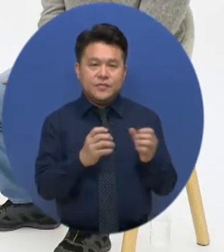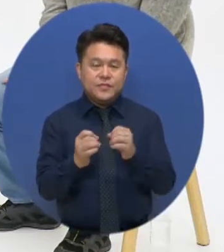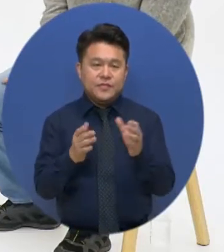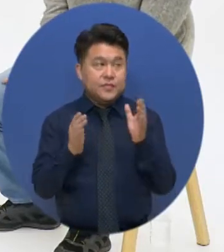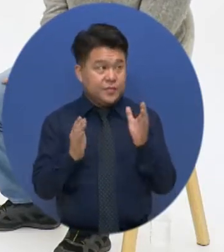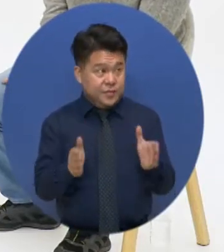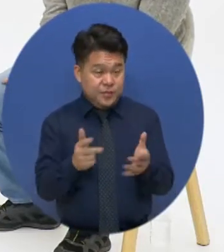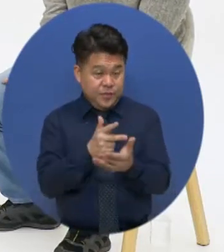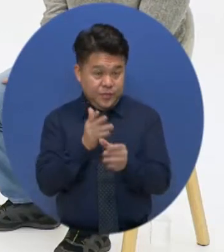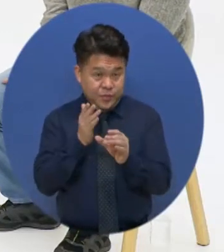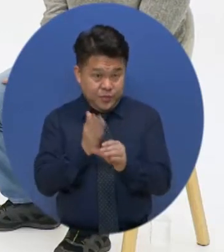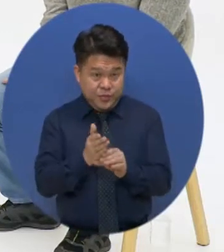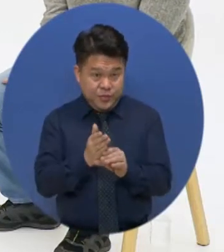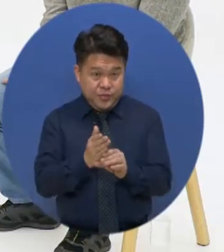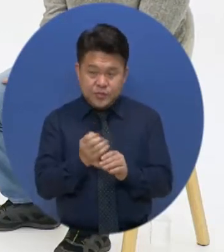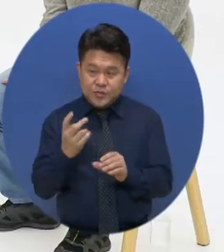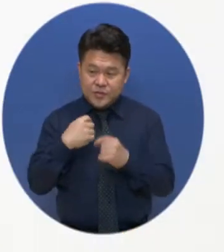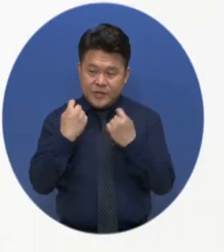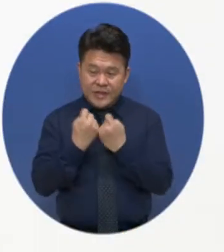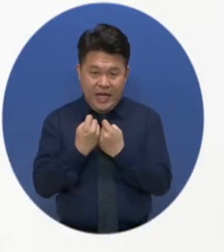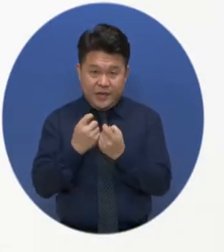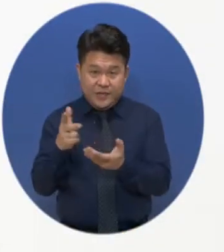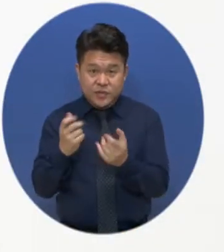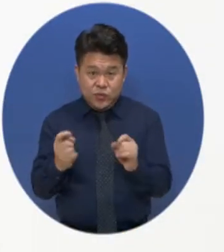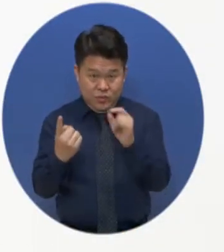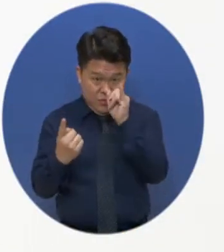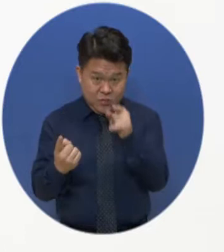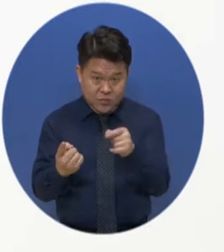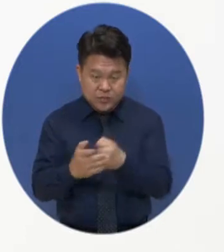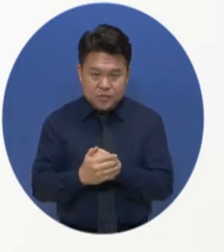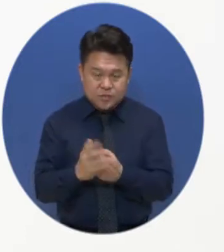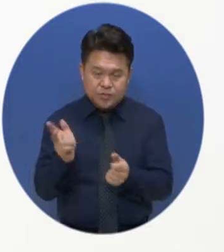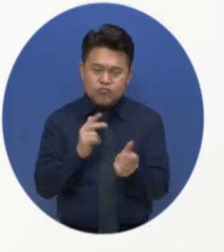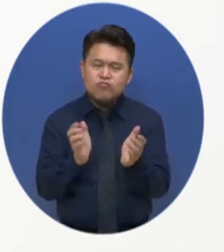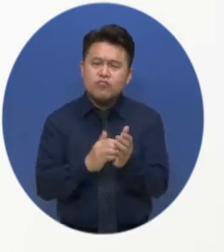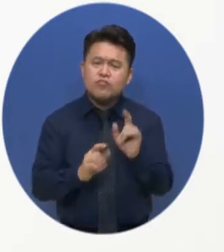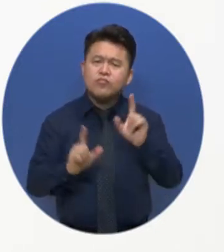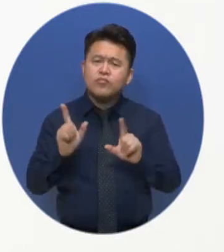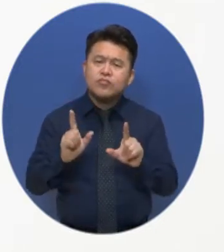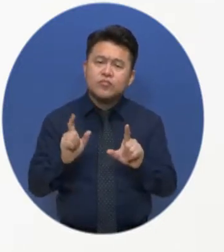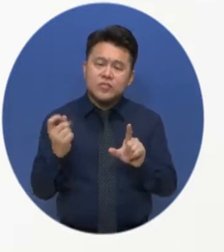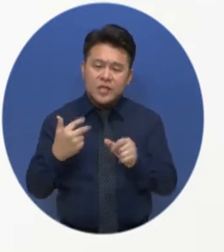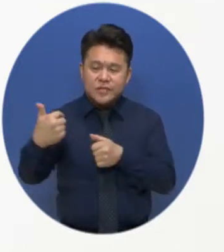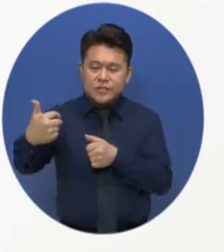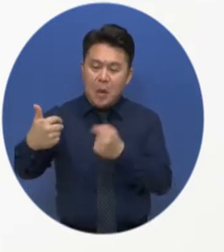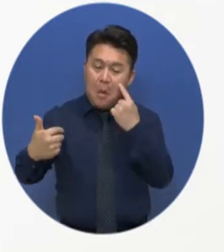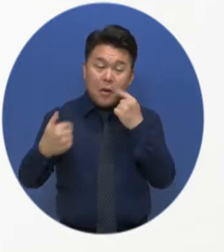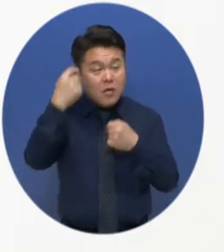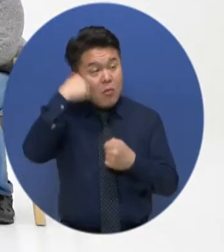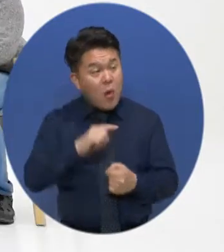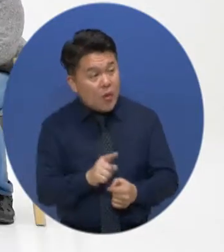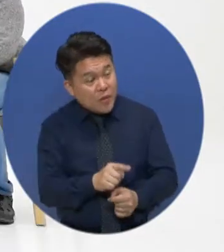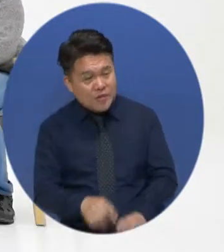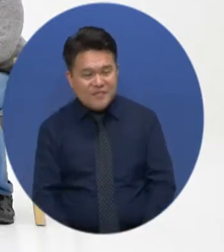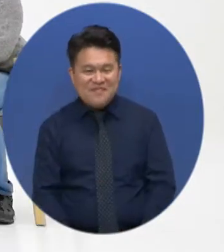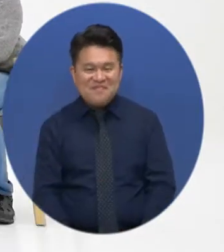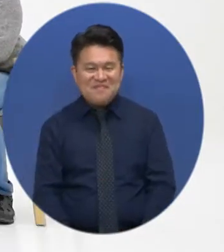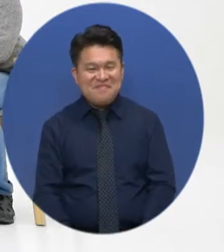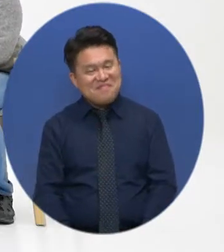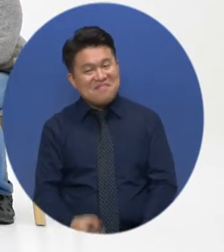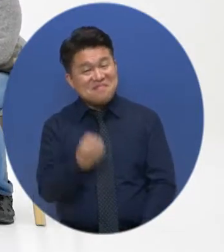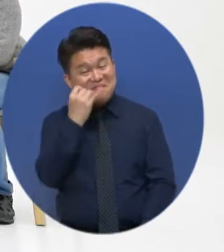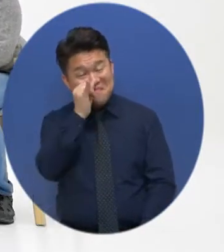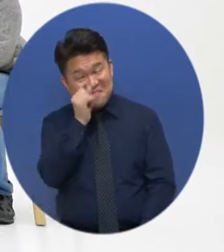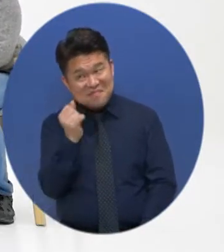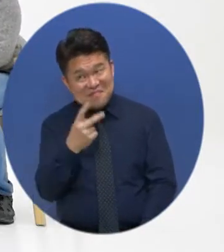하면서 브이로그 촬영도 같이 했잖아요. 네. 근데 그렇게 촬영을 하는 모습을 역으로 또 촬영을 해보니까 어떠셨어요? 신기하기도